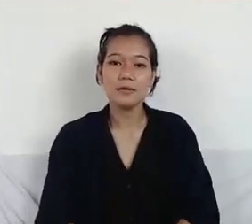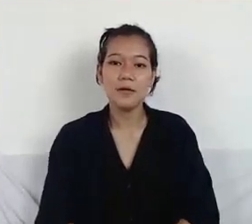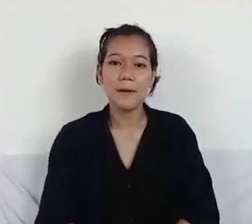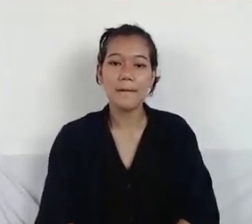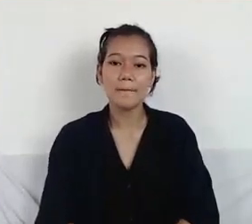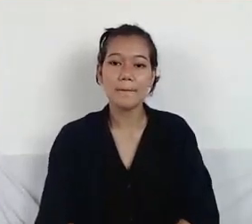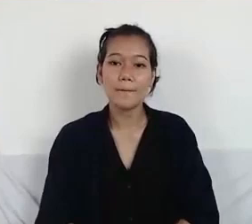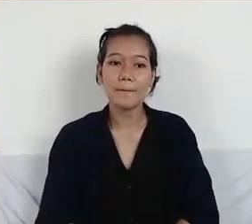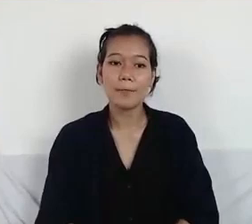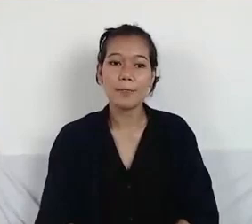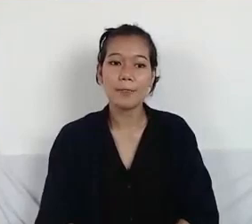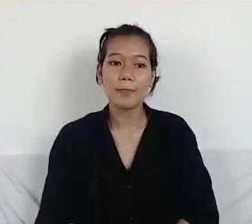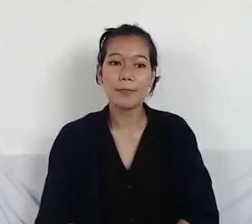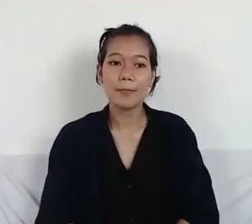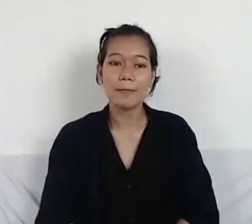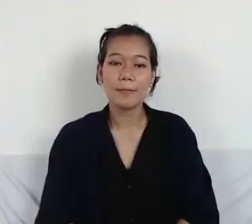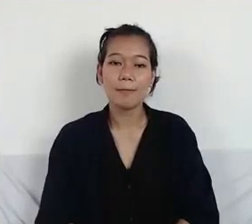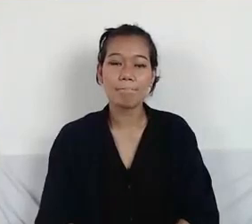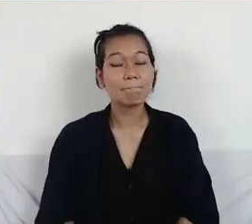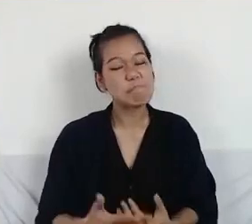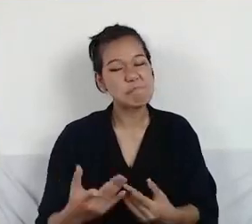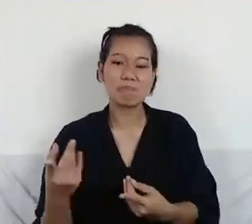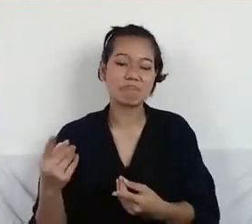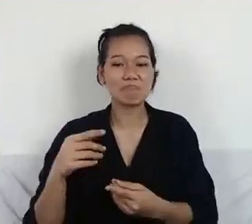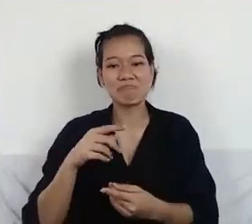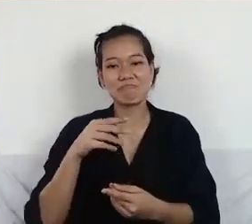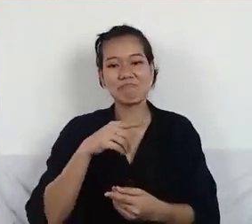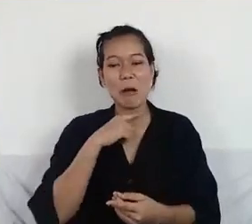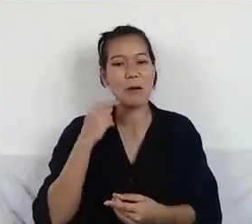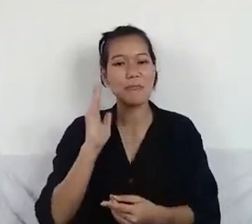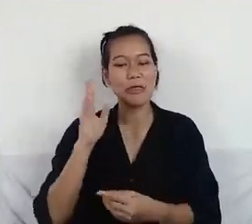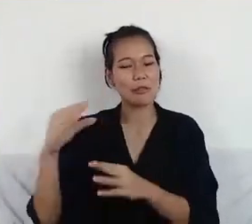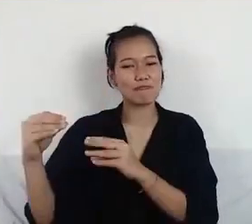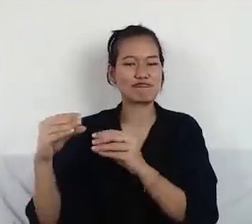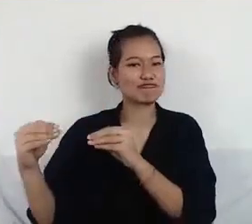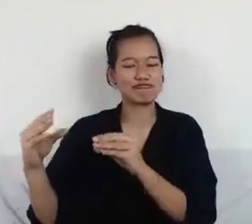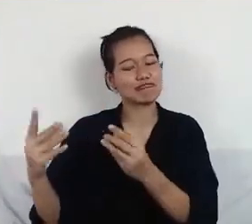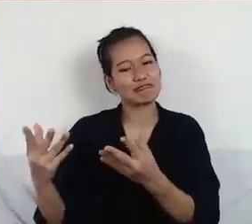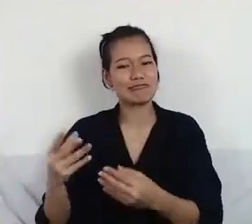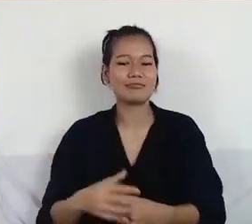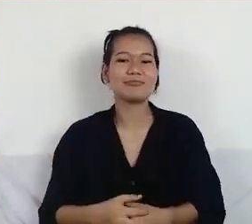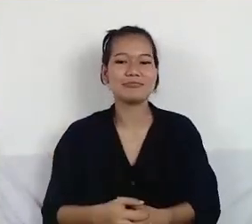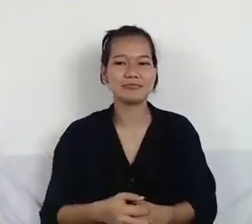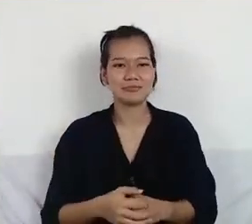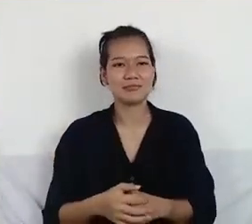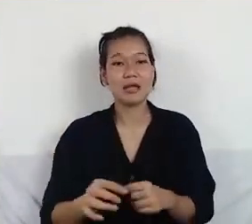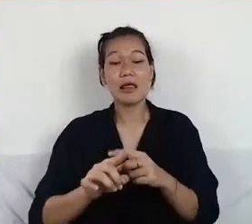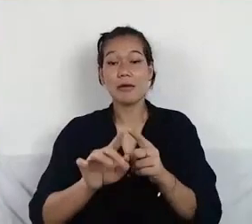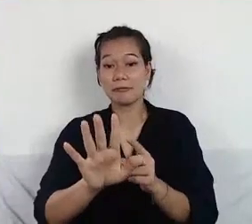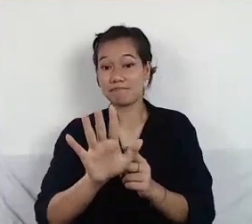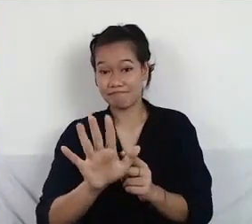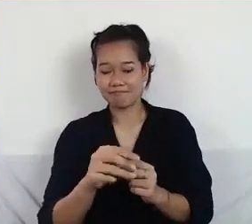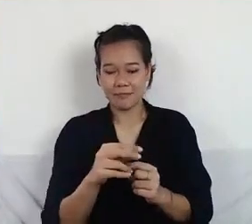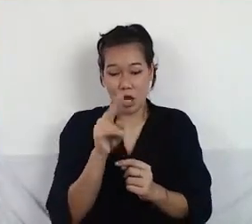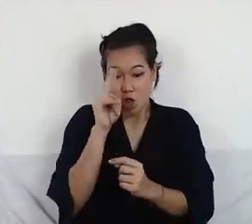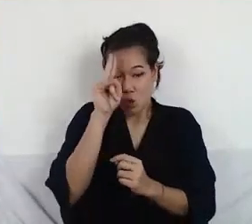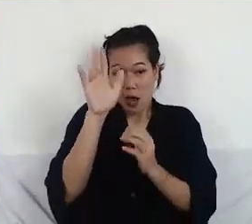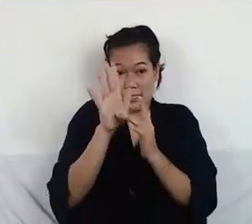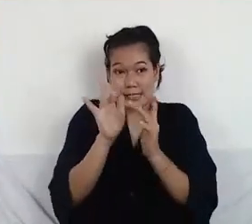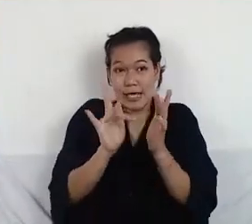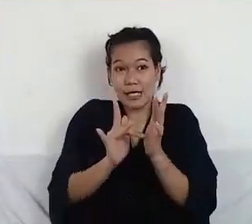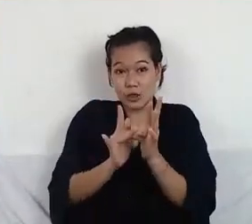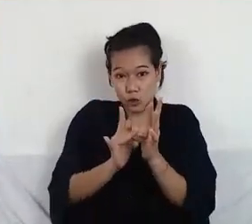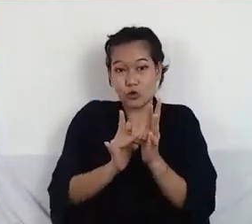Oh. Ya. Oke. Hanya satu, saudaraku. Tetapi coba ketika Tuhan Yesus